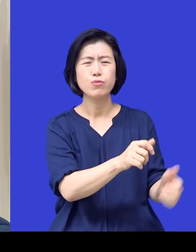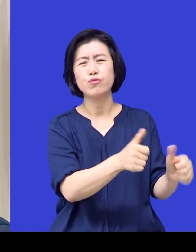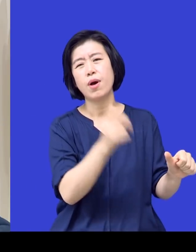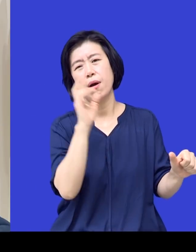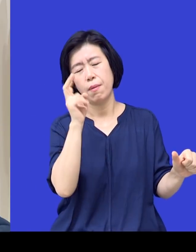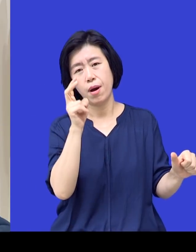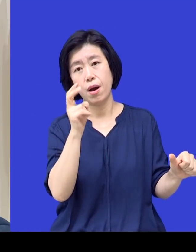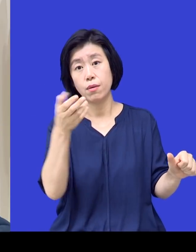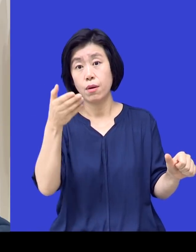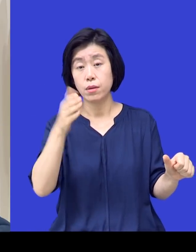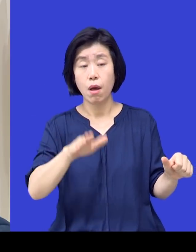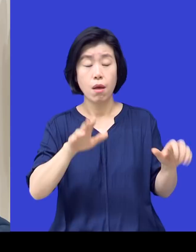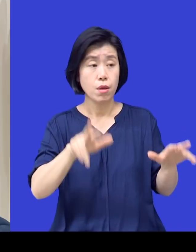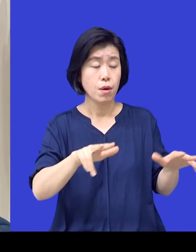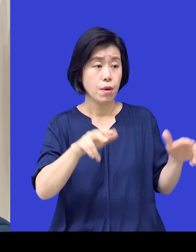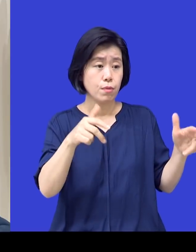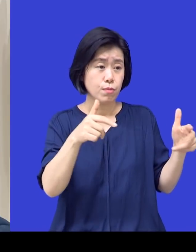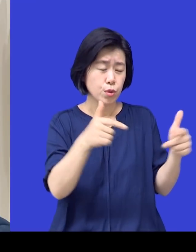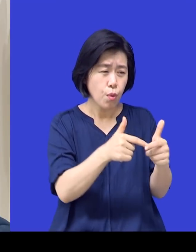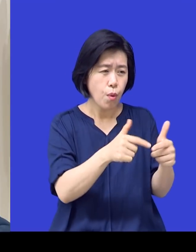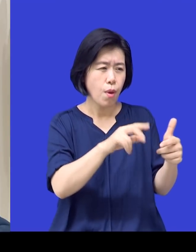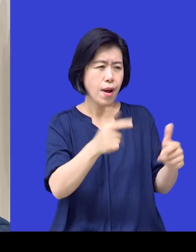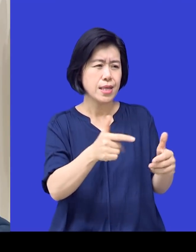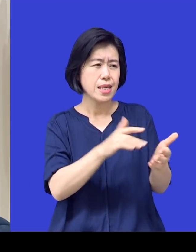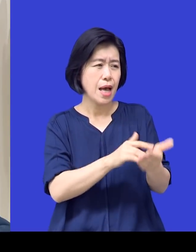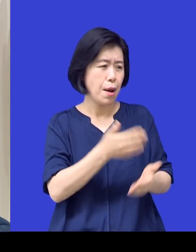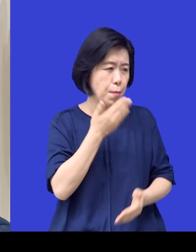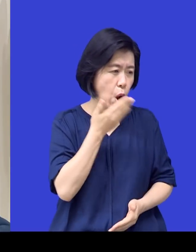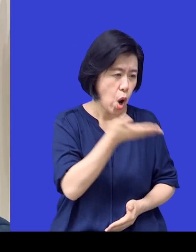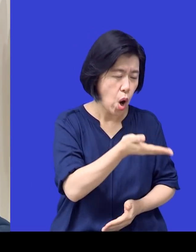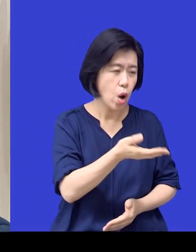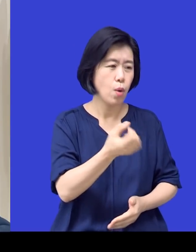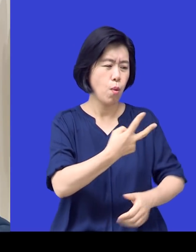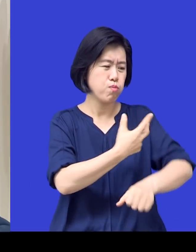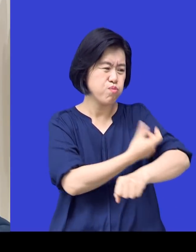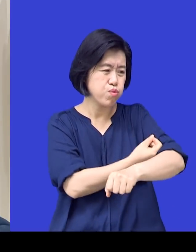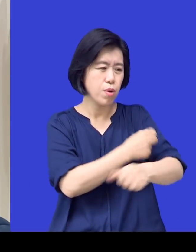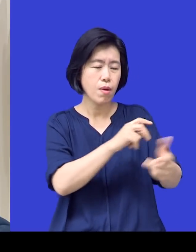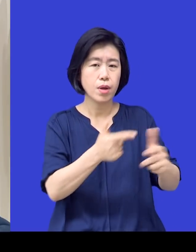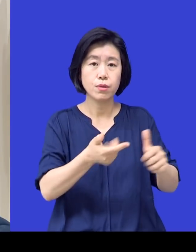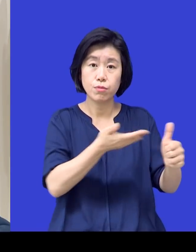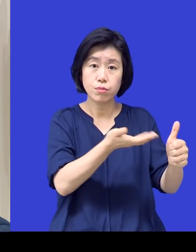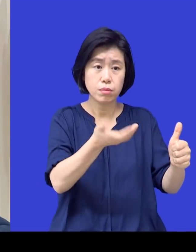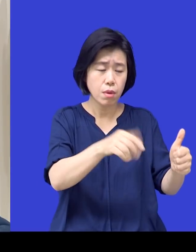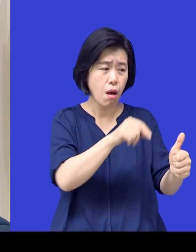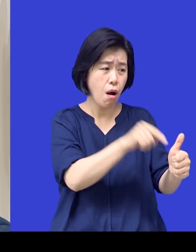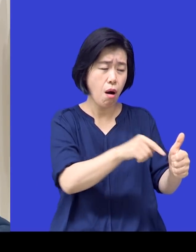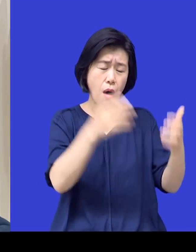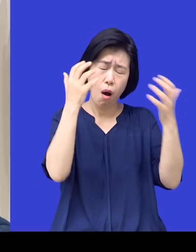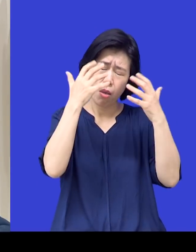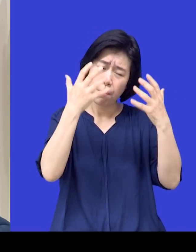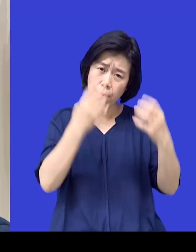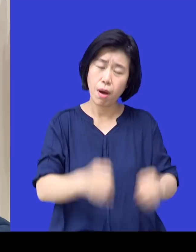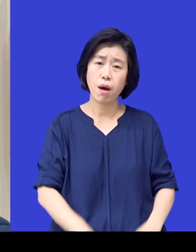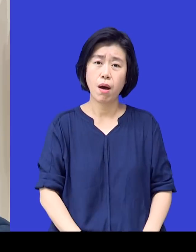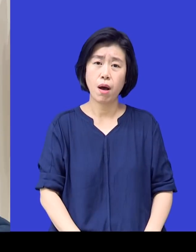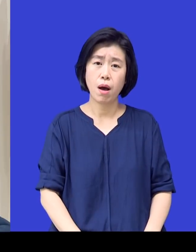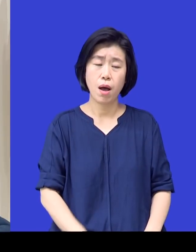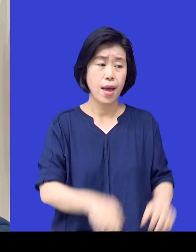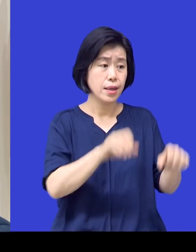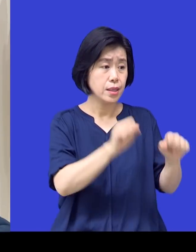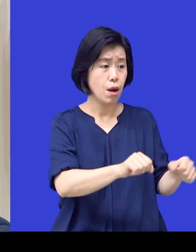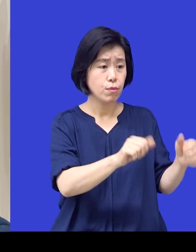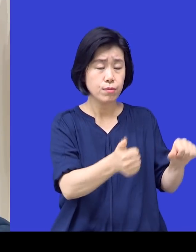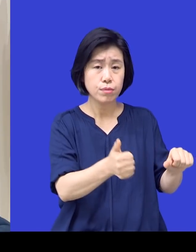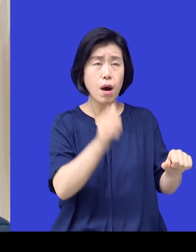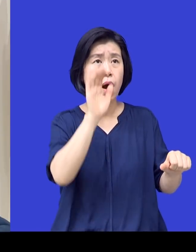했는데 후유증으로 지금 이 아이는 거의 중환자실에 고통스러워한다. 살릴지 죽을지 모르지만 방법은 이거밖에